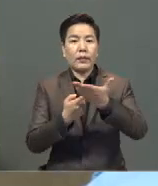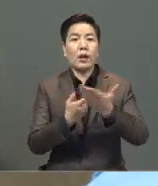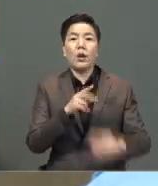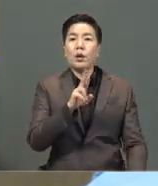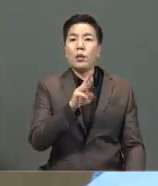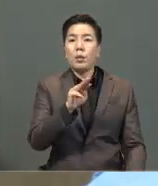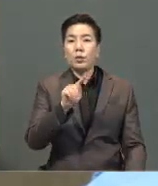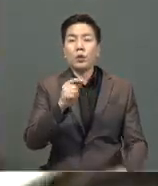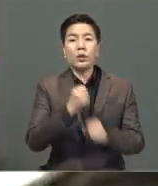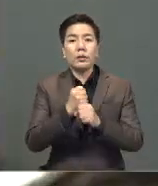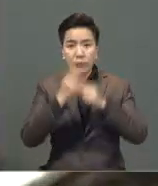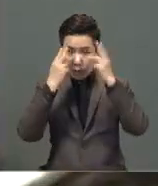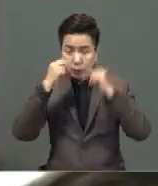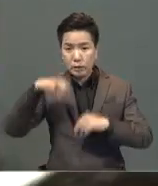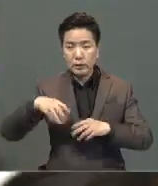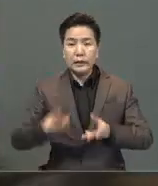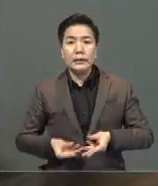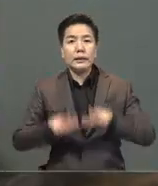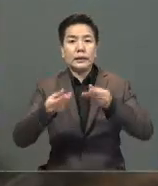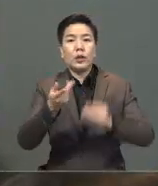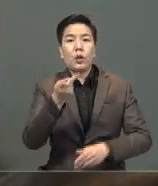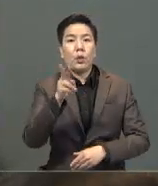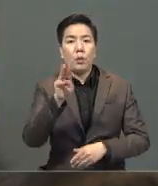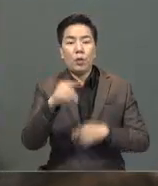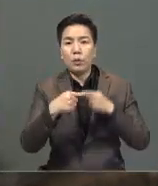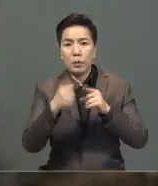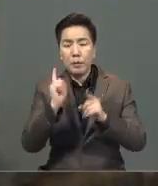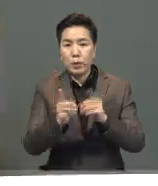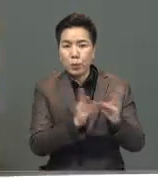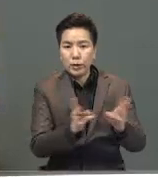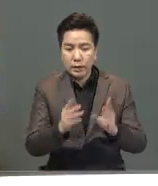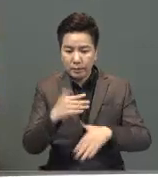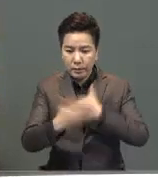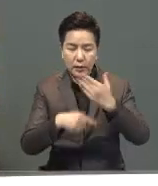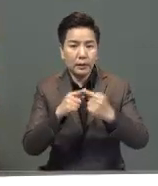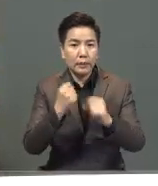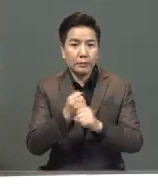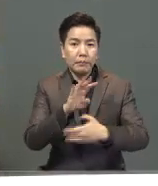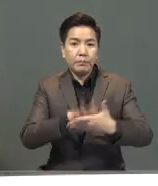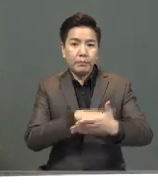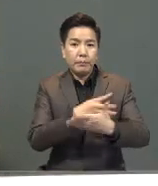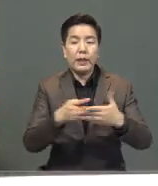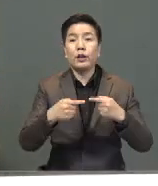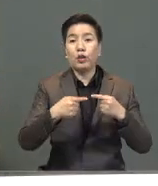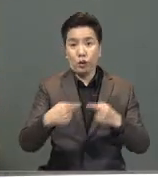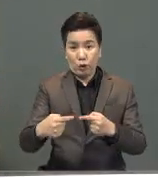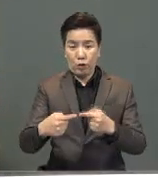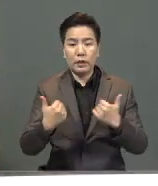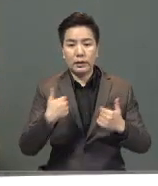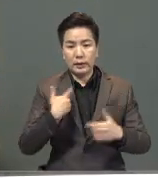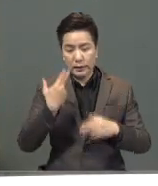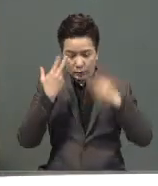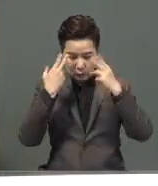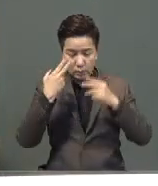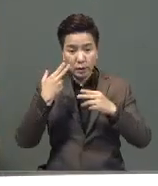รัฐมนตรีประจำสำนักนายกรัฐมนตรีก็มอบให้กับทางคณะรัฐมนตรีนำไปเป็นแนวทางขับเคลื่อนหรือกำหนดนโยบายต่อไปก็จะ